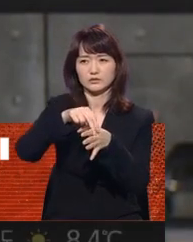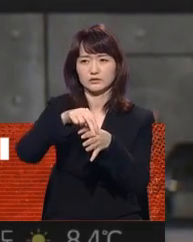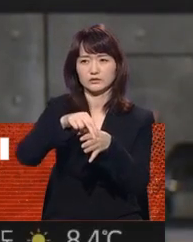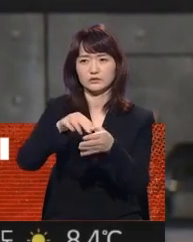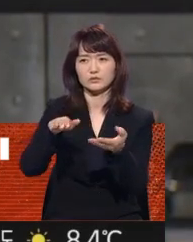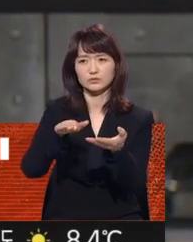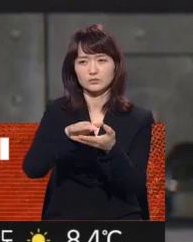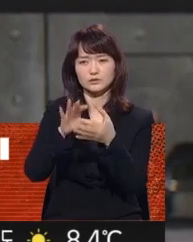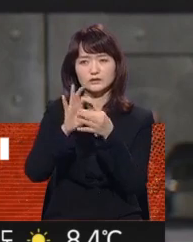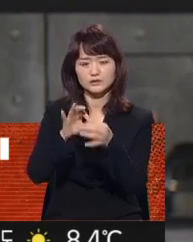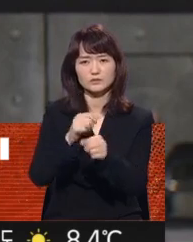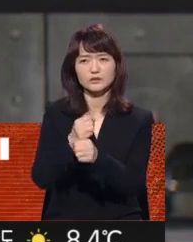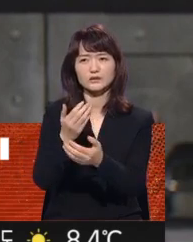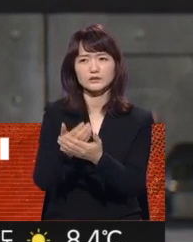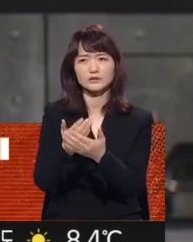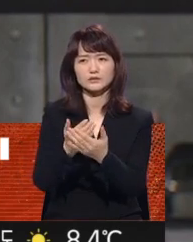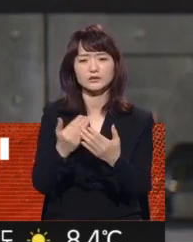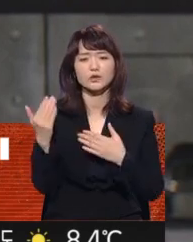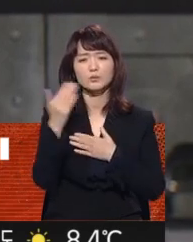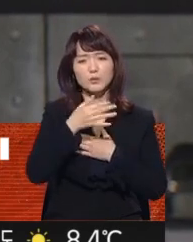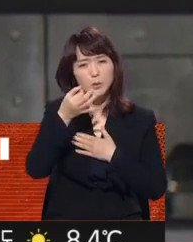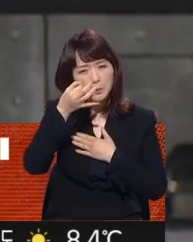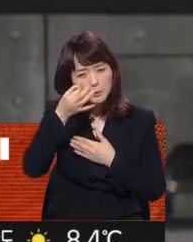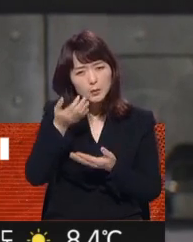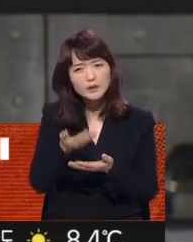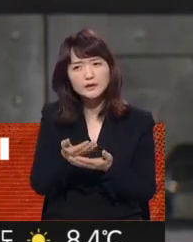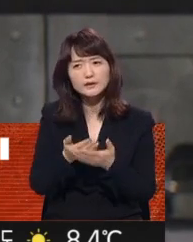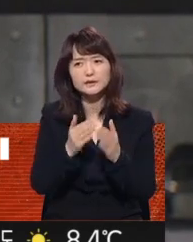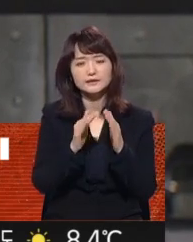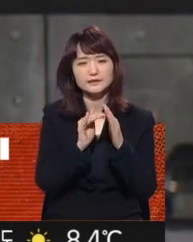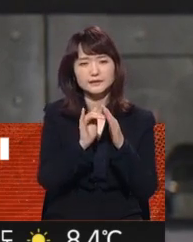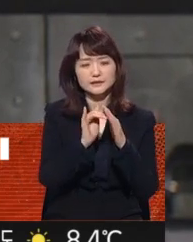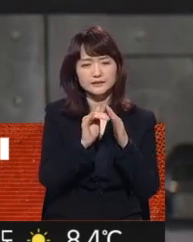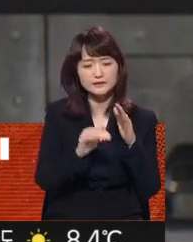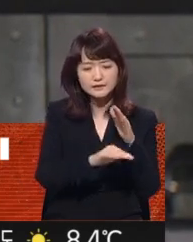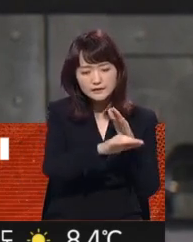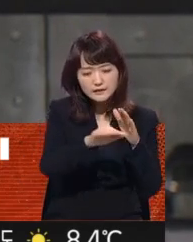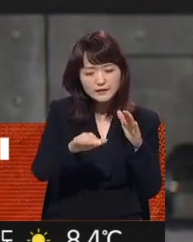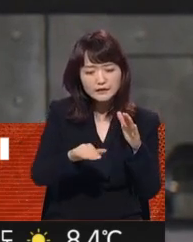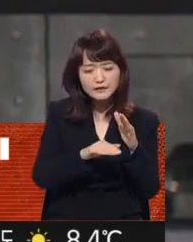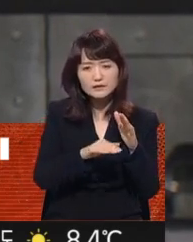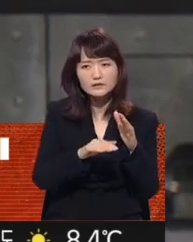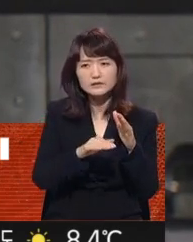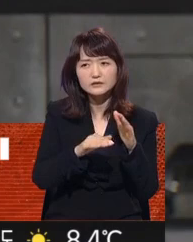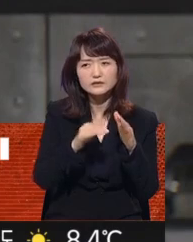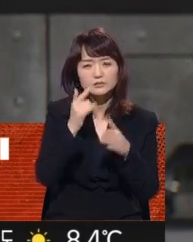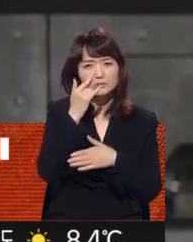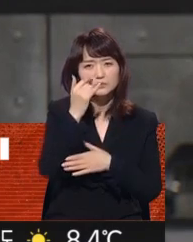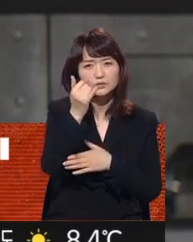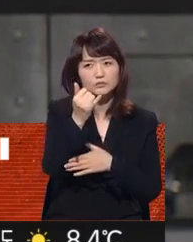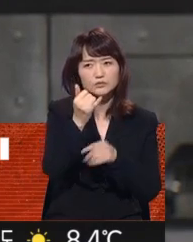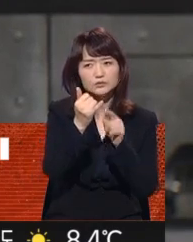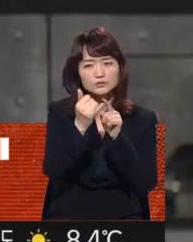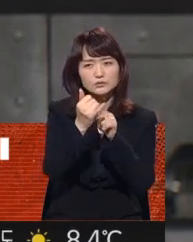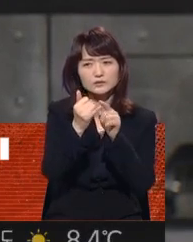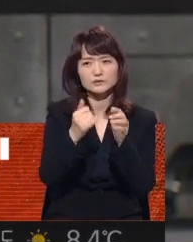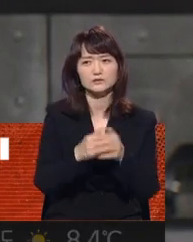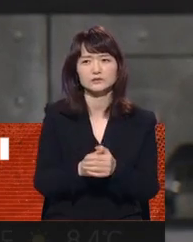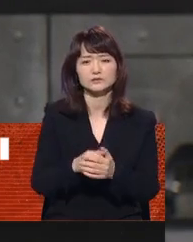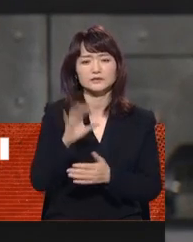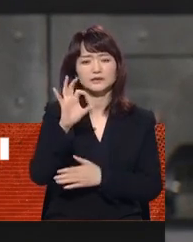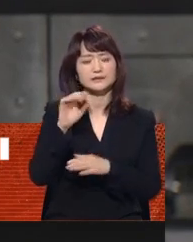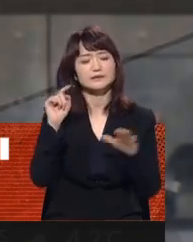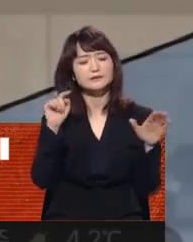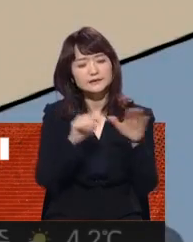얘기도 했었고 신체 부위를 보여달라고 요구하기도 했고 집에 식구들이이 여학생이 집에 식구들이 있었을 거 아니에요 화장실로 가서 통화를